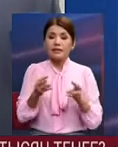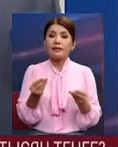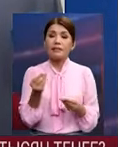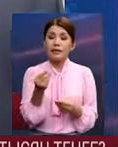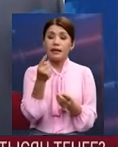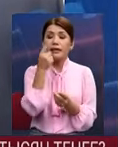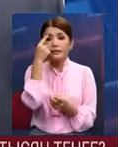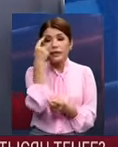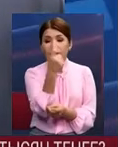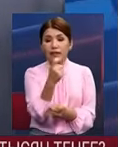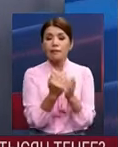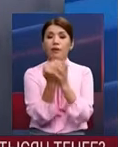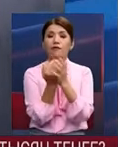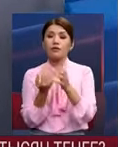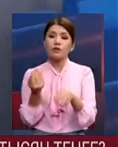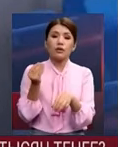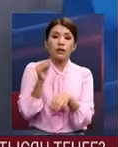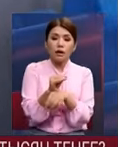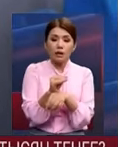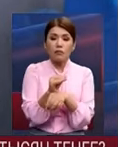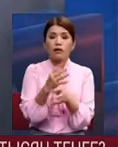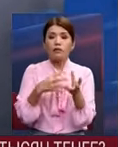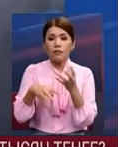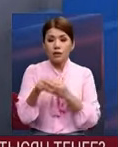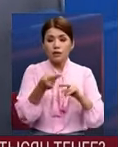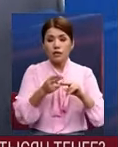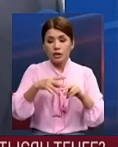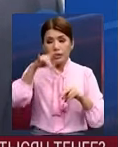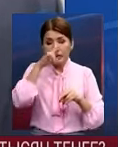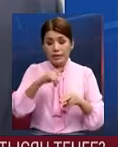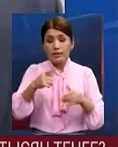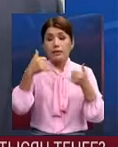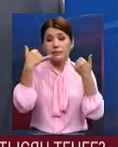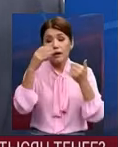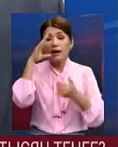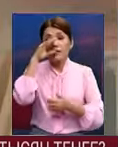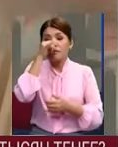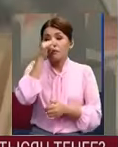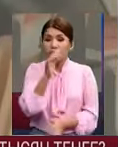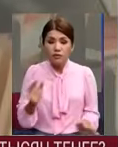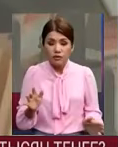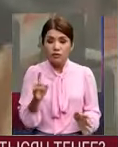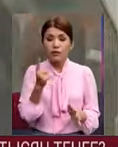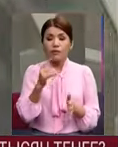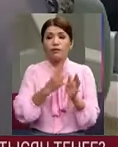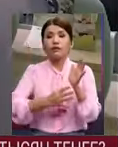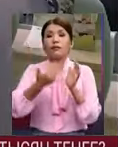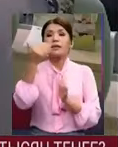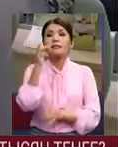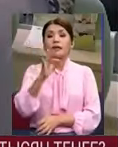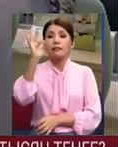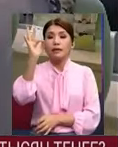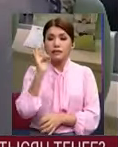что повышение зарплат бюджетникам при всем желании Казахстан себе позволить не может. Тем более